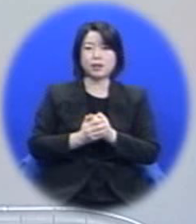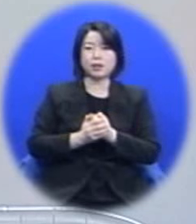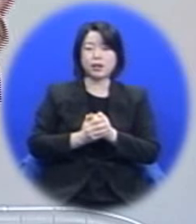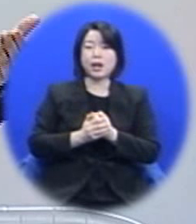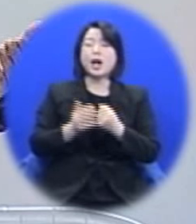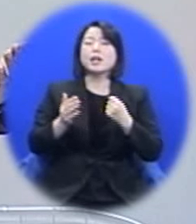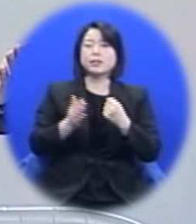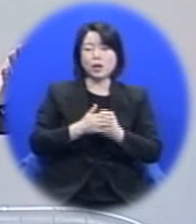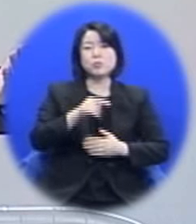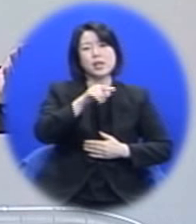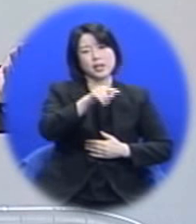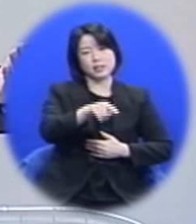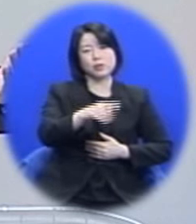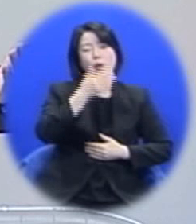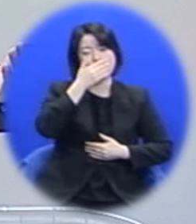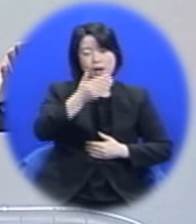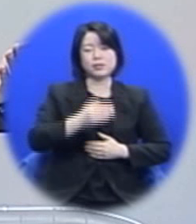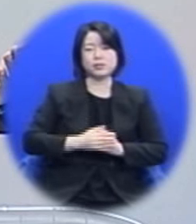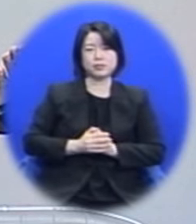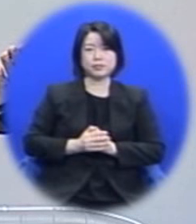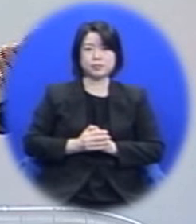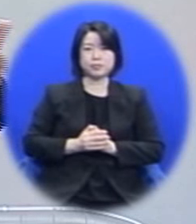그러니까 그렇게 할 수 있었던 거예요.